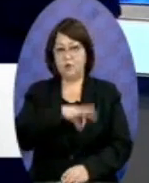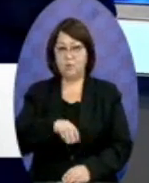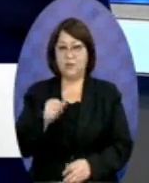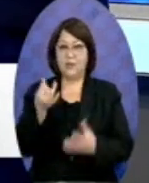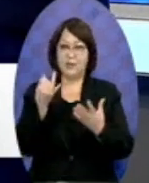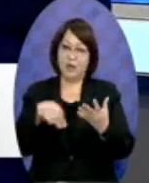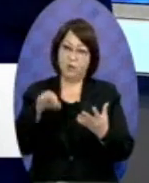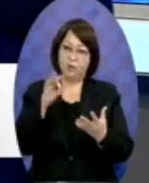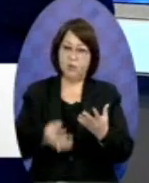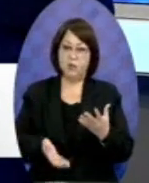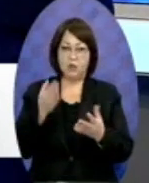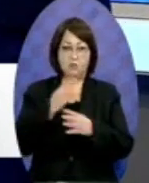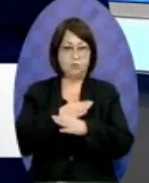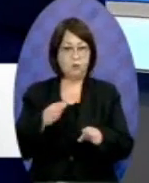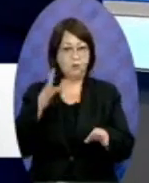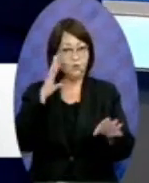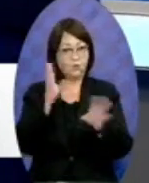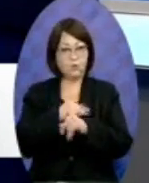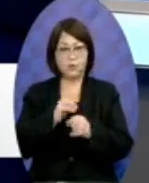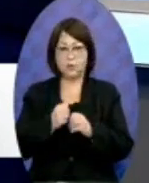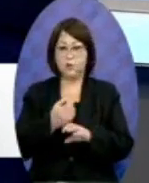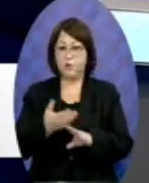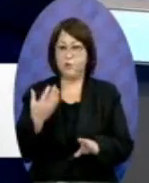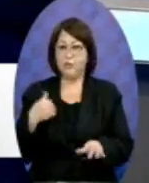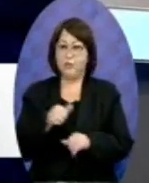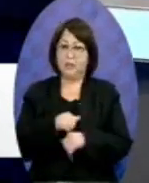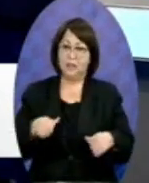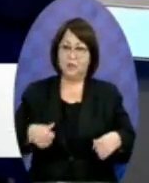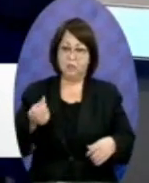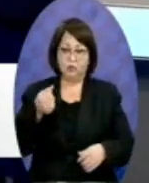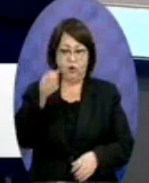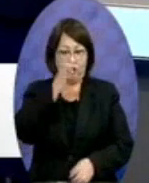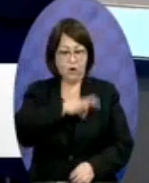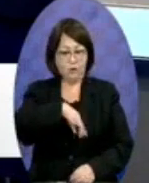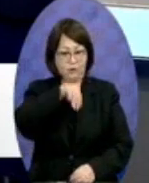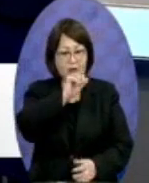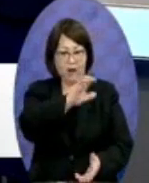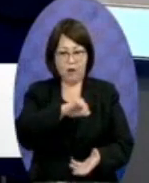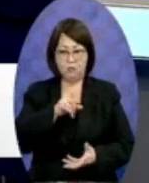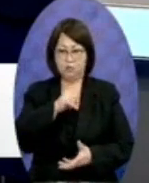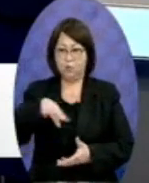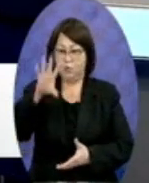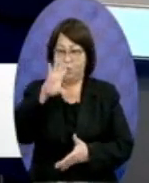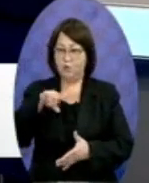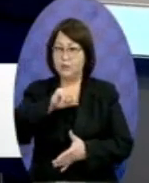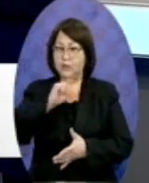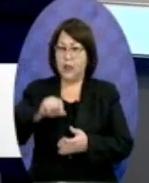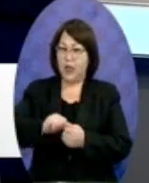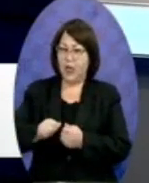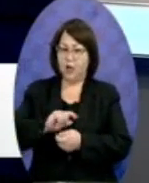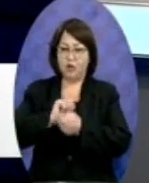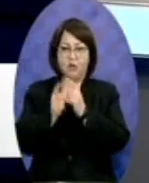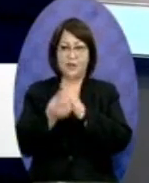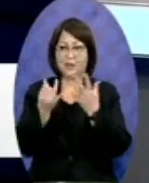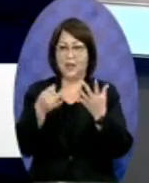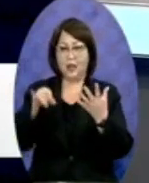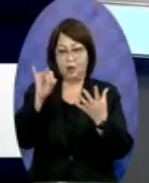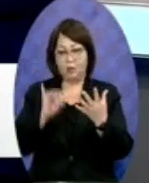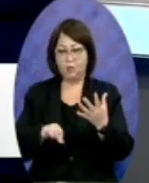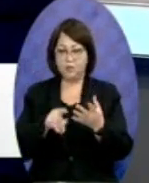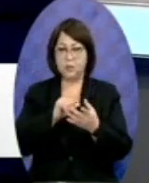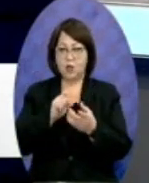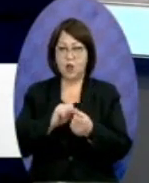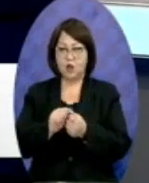байх цогцолтыг хийн. Өмнө нь бол иргэд олсон орлогоо 100% зээлэндээ өгдөг байсан бол одоо 70 хүртэл хувийг л өгнө гэсэн үг. За ингэснээр олсон бүх орлогоо